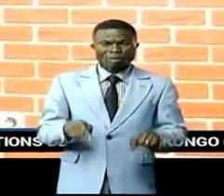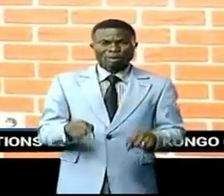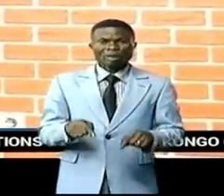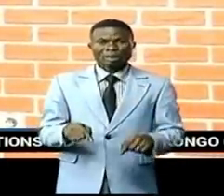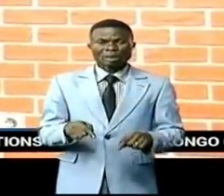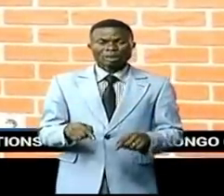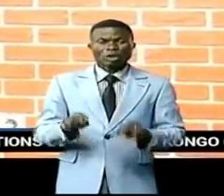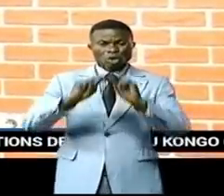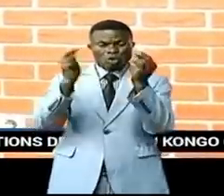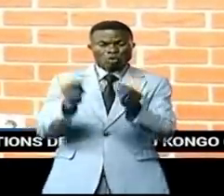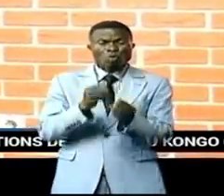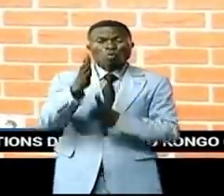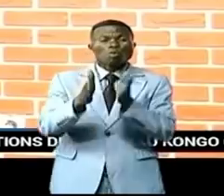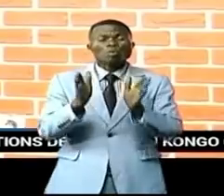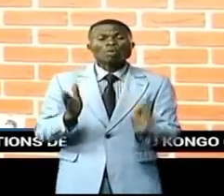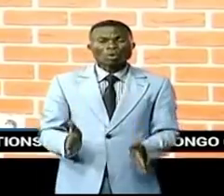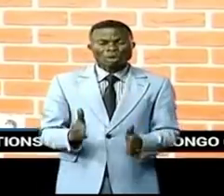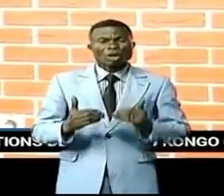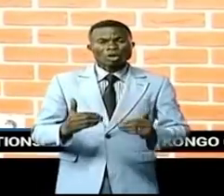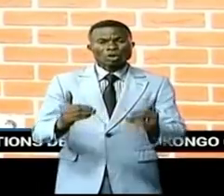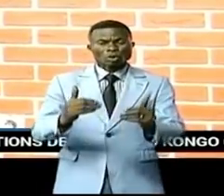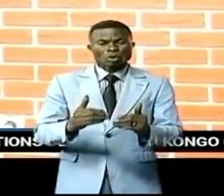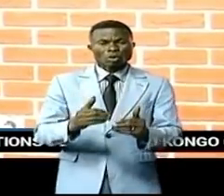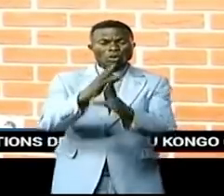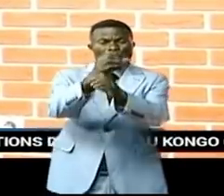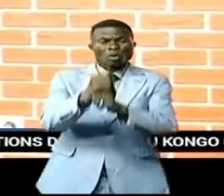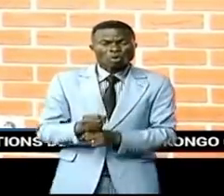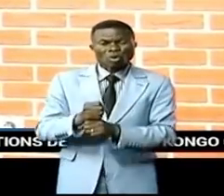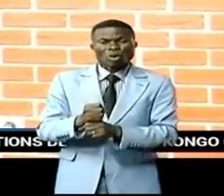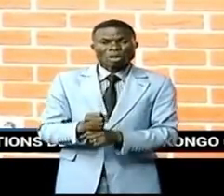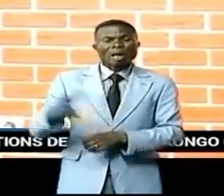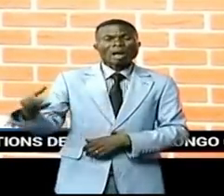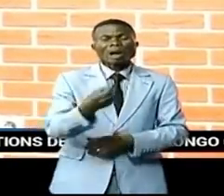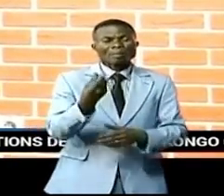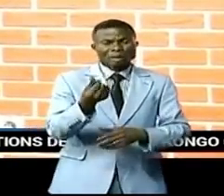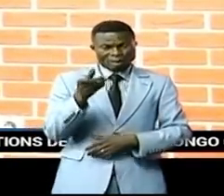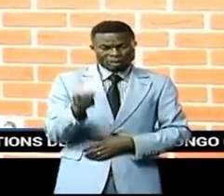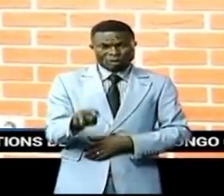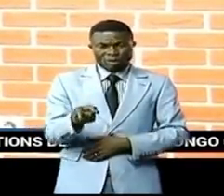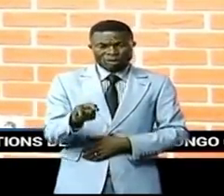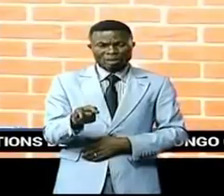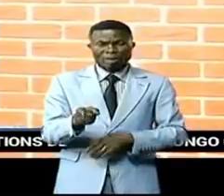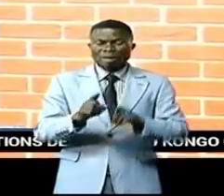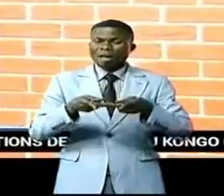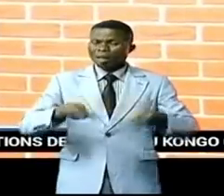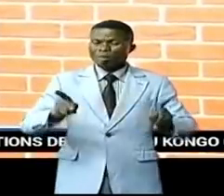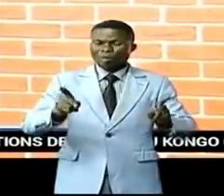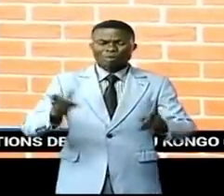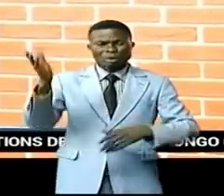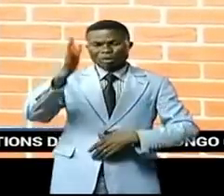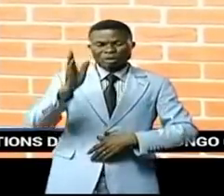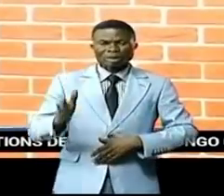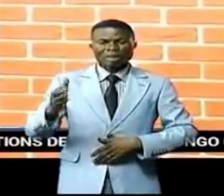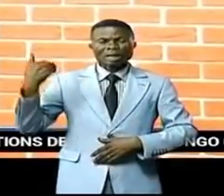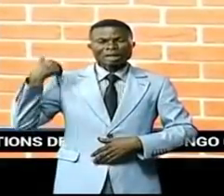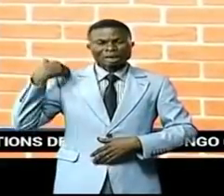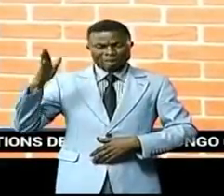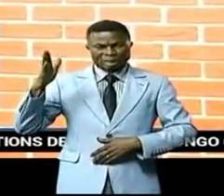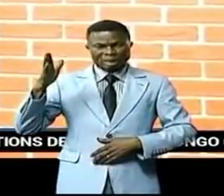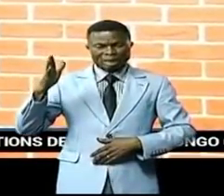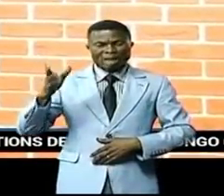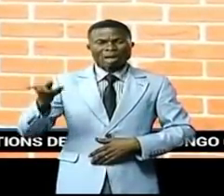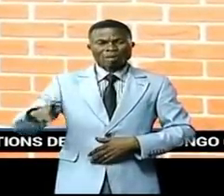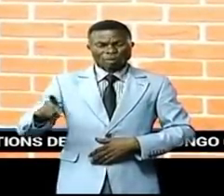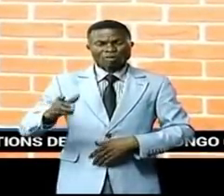ces réseaux mafieux continuent de percevoir cet argent et cela ne permettra jamais aux autorités